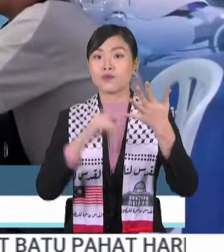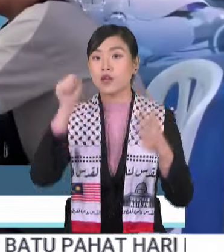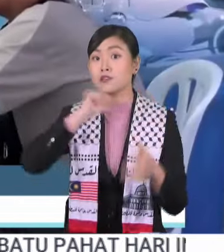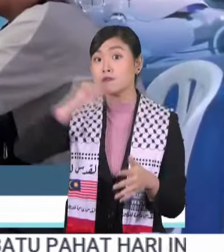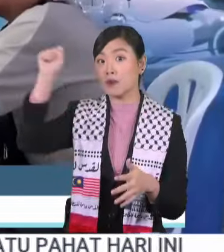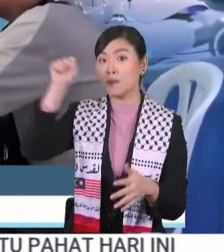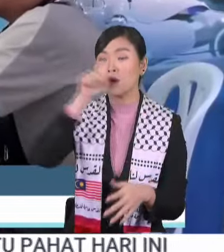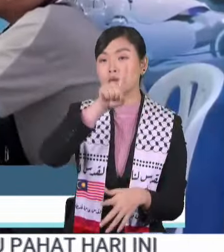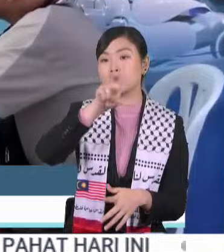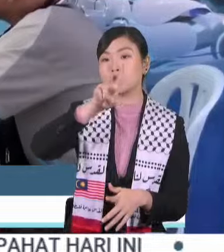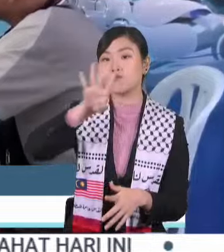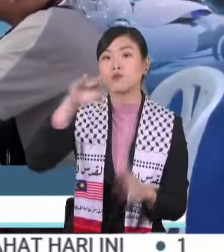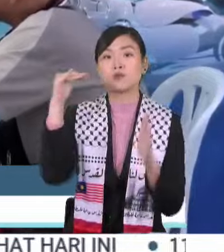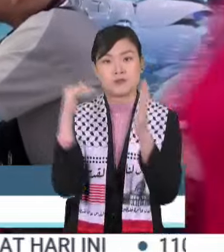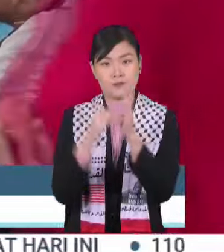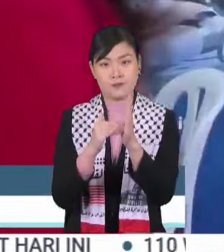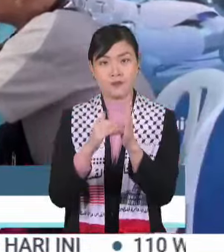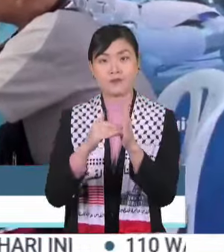Sabah